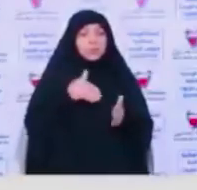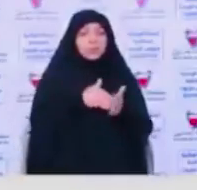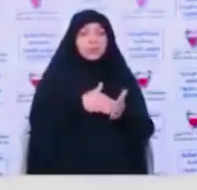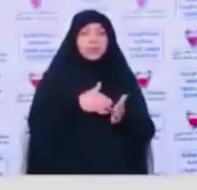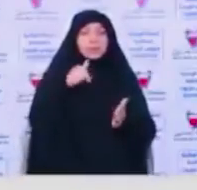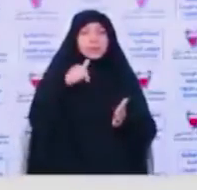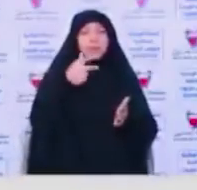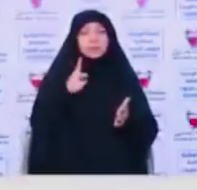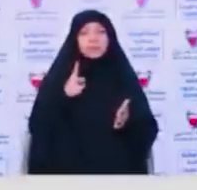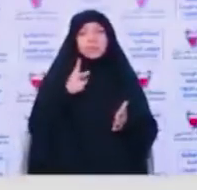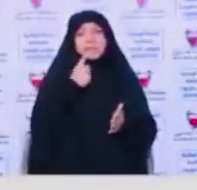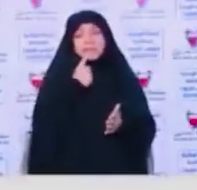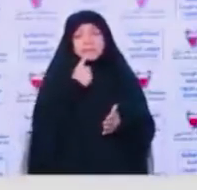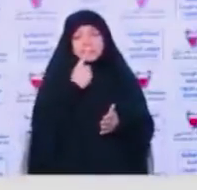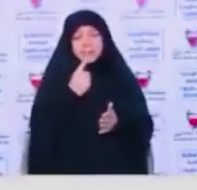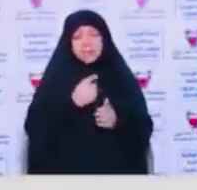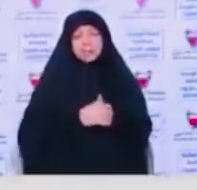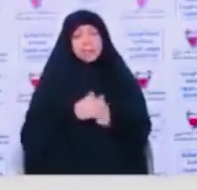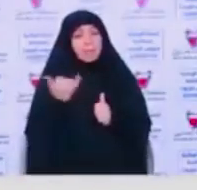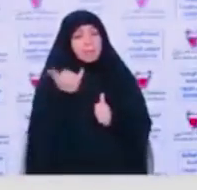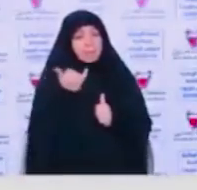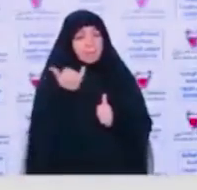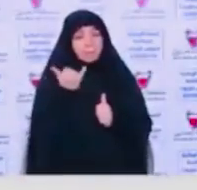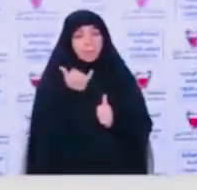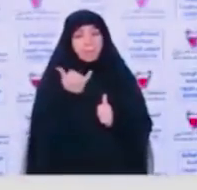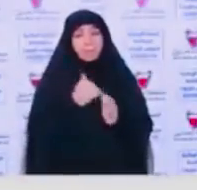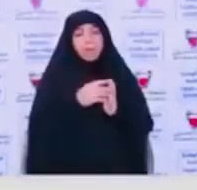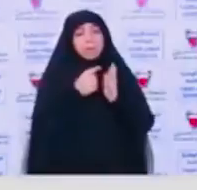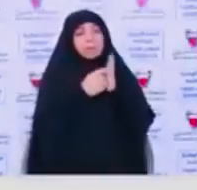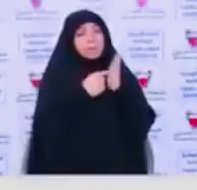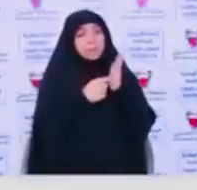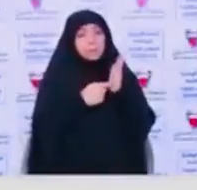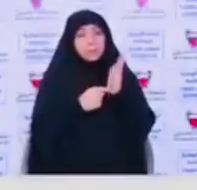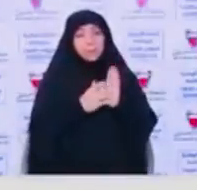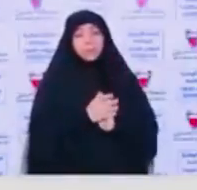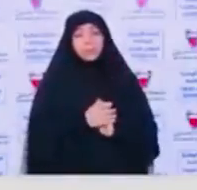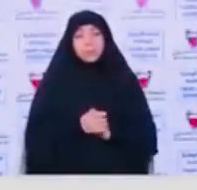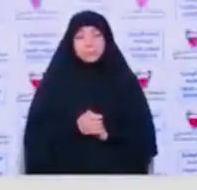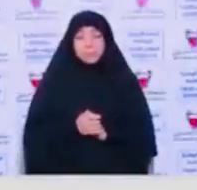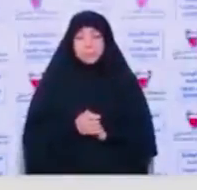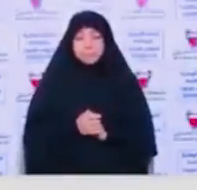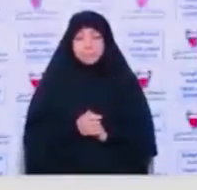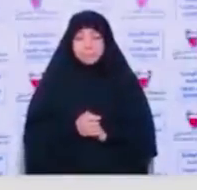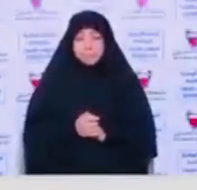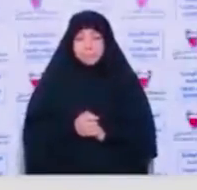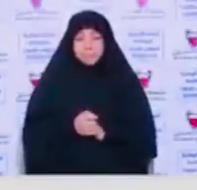مبسطة لعملية الشروط اللي يتم فيها قبول دم المتبرعين.